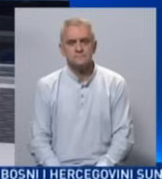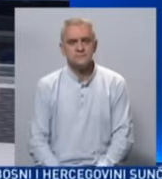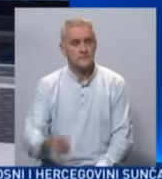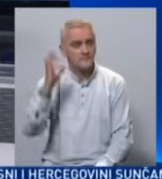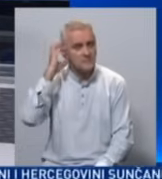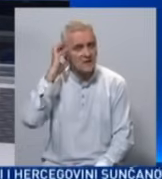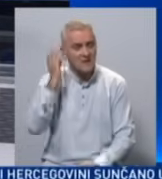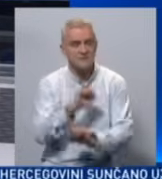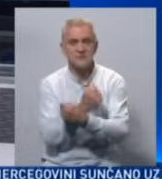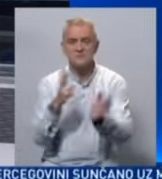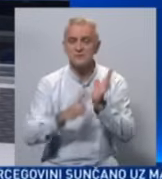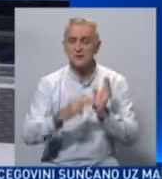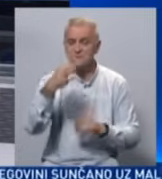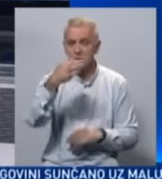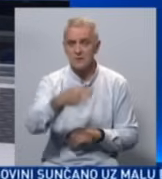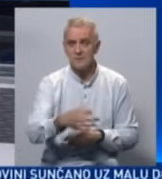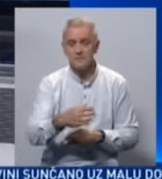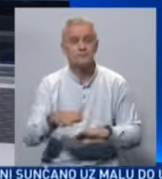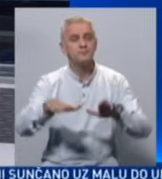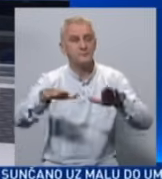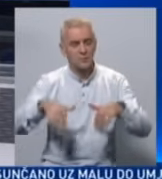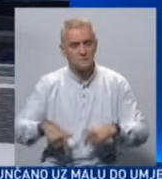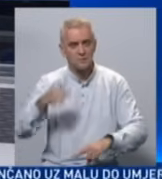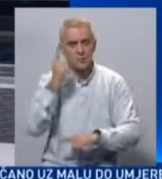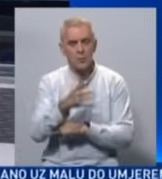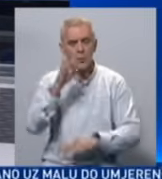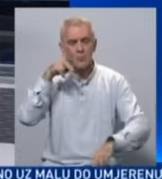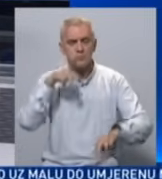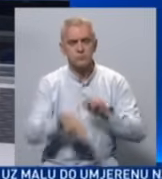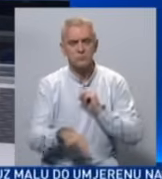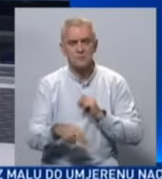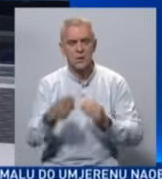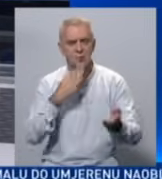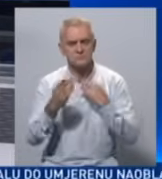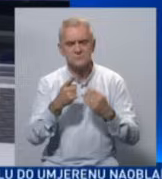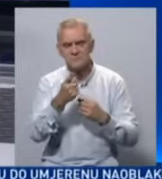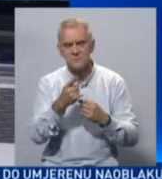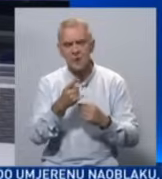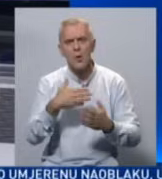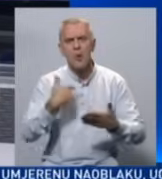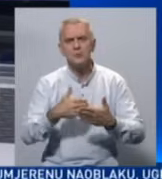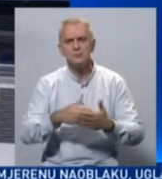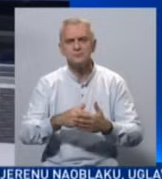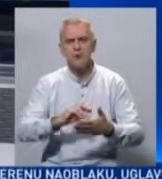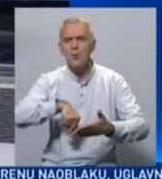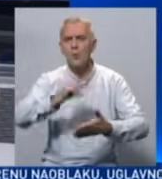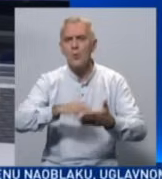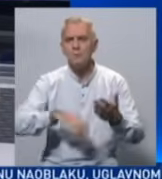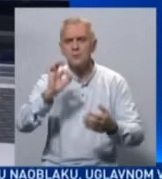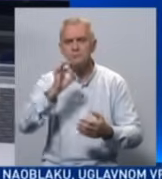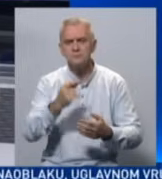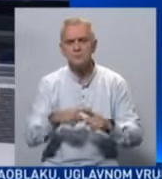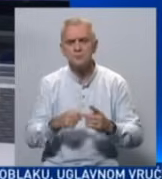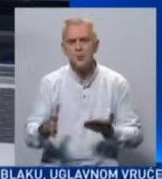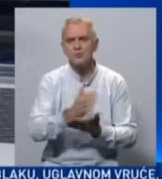Vlada Hercegovačko-neretvanskog kantona usvojila je odluku o prestanku koncesijskog odnosa utvrđenog ugovorom o koncesiji za